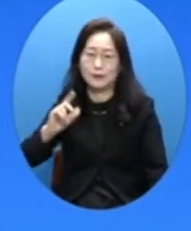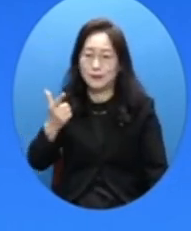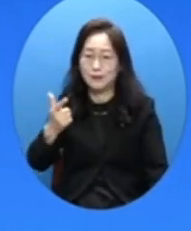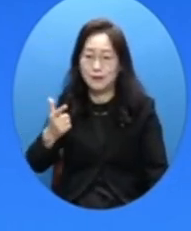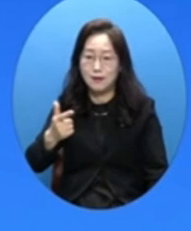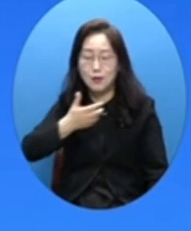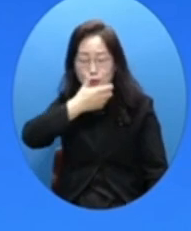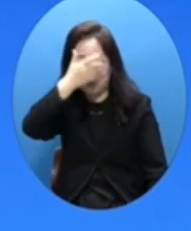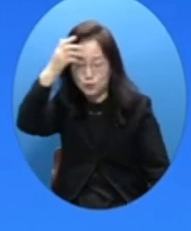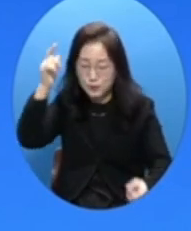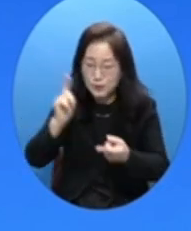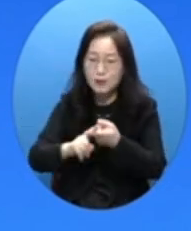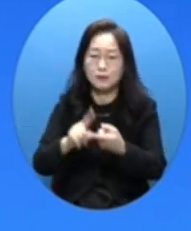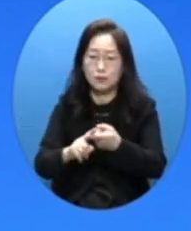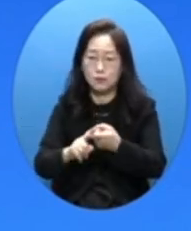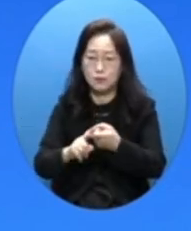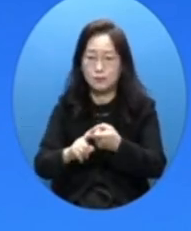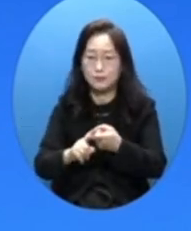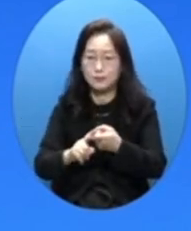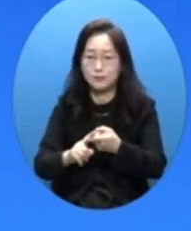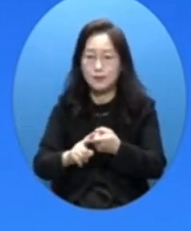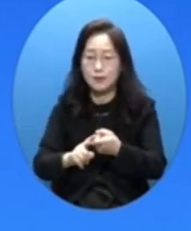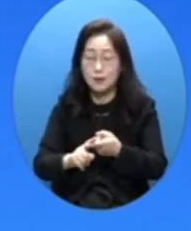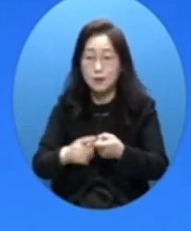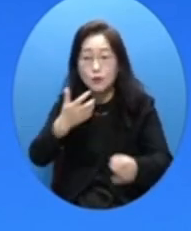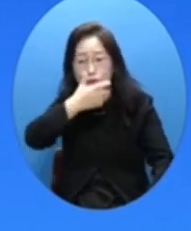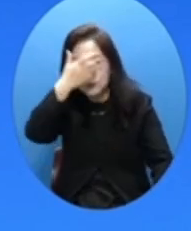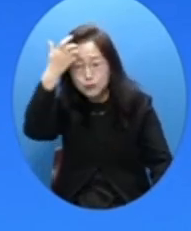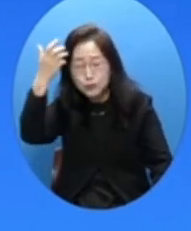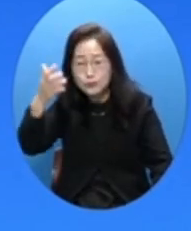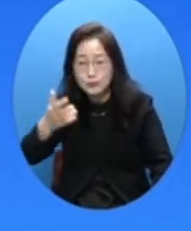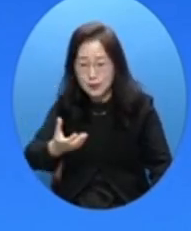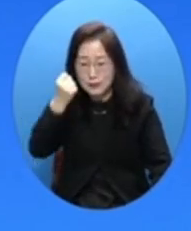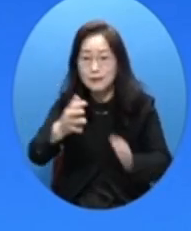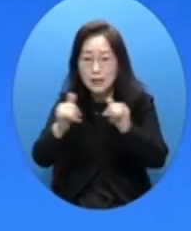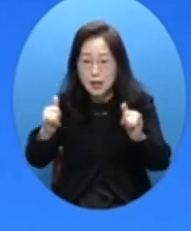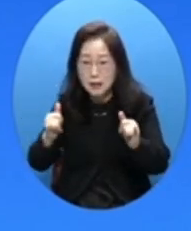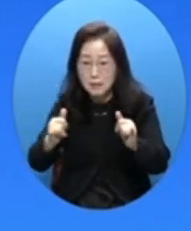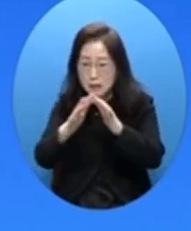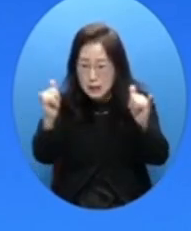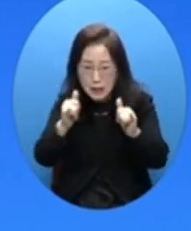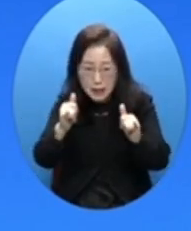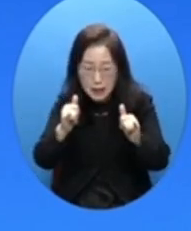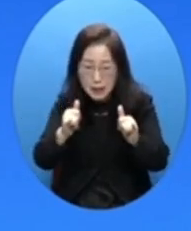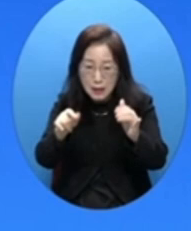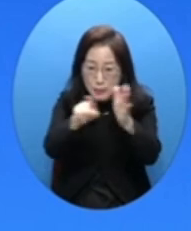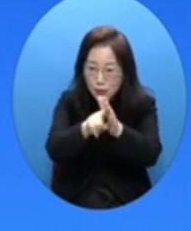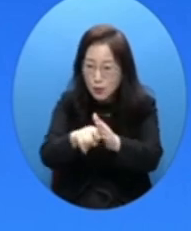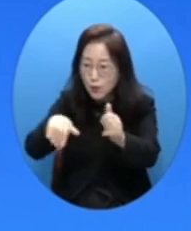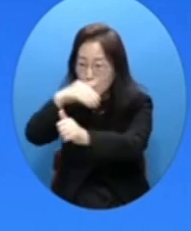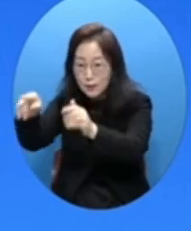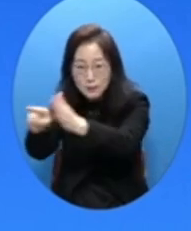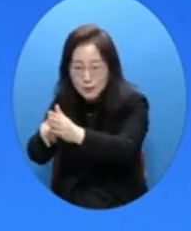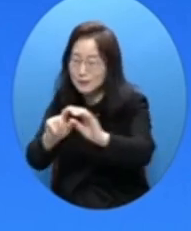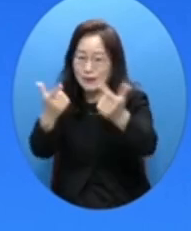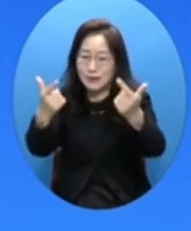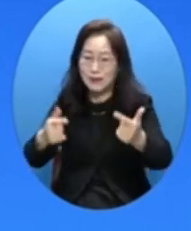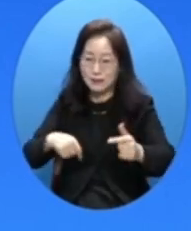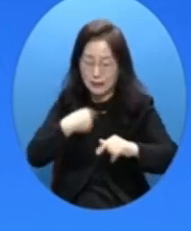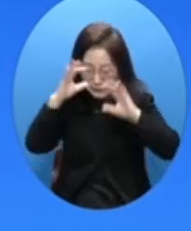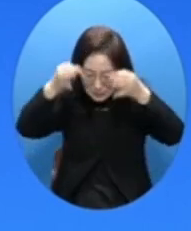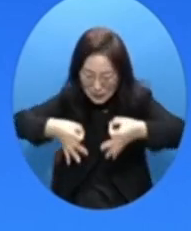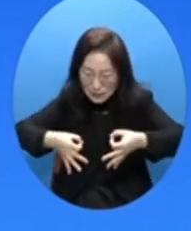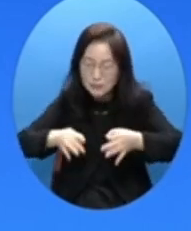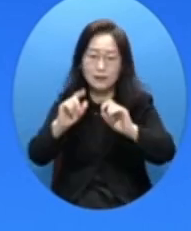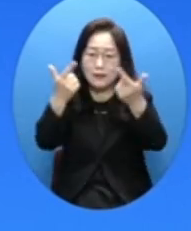그를 이끌어 갔습니다 꿈꾸는 사람은 사소한데 얽매이지 않습니다 사람을 바라보지 않습니다 환경을 바라보지 않습니다 내 자신을